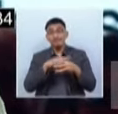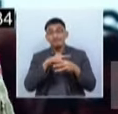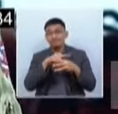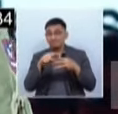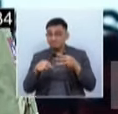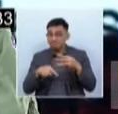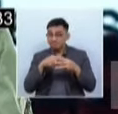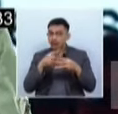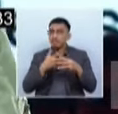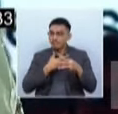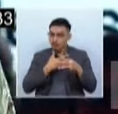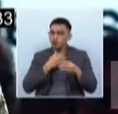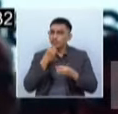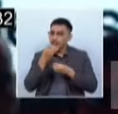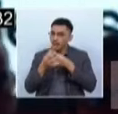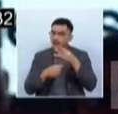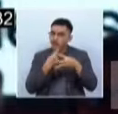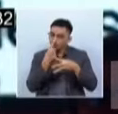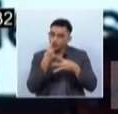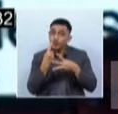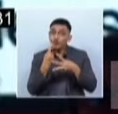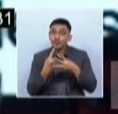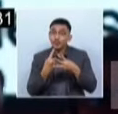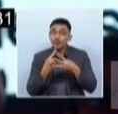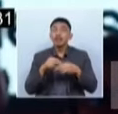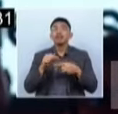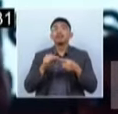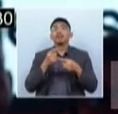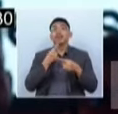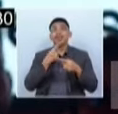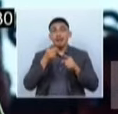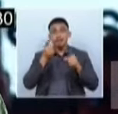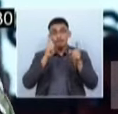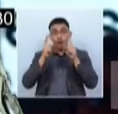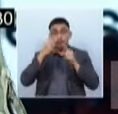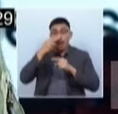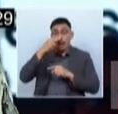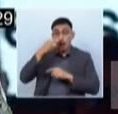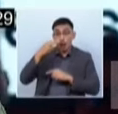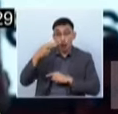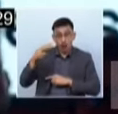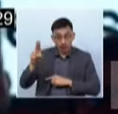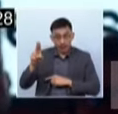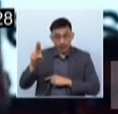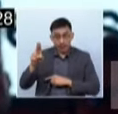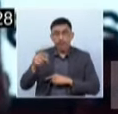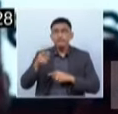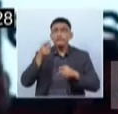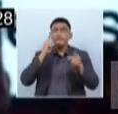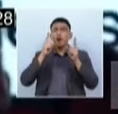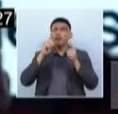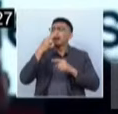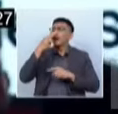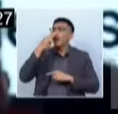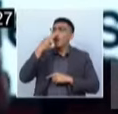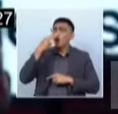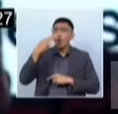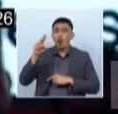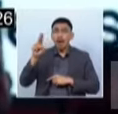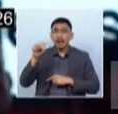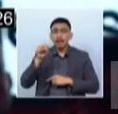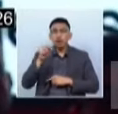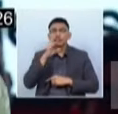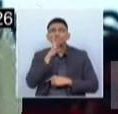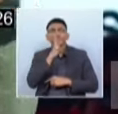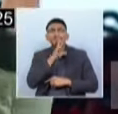kemudian memprioritaskan tadi juga disebutkan bahwa kita e persoalan adalah masalah laut gitu kan bagaimana meningkatkan kekuatan laut kalau dari